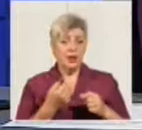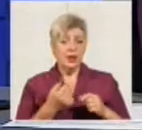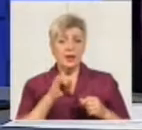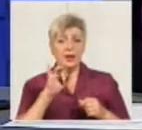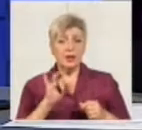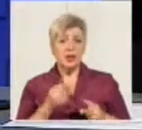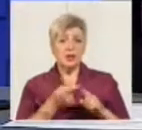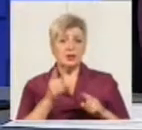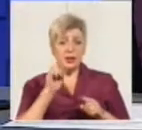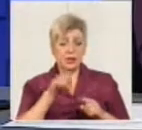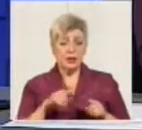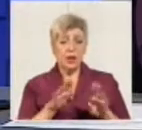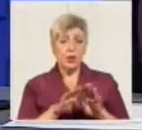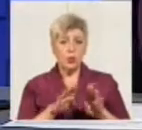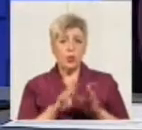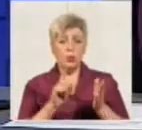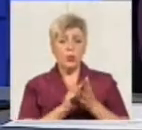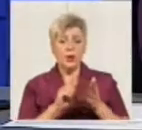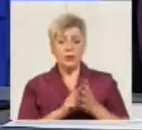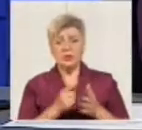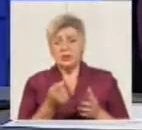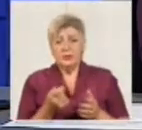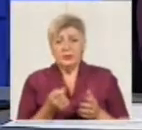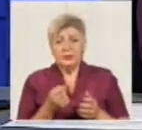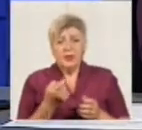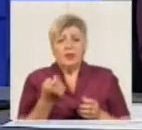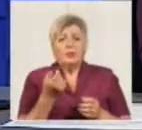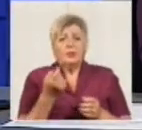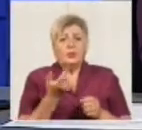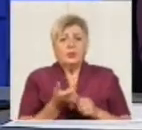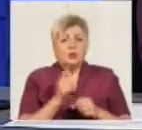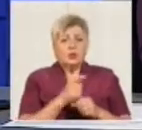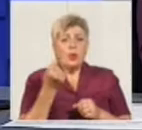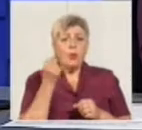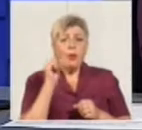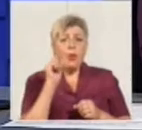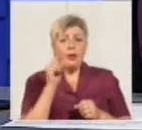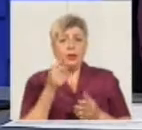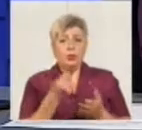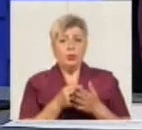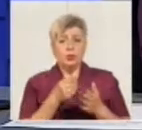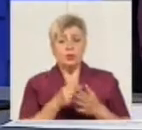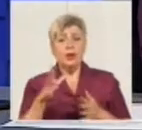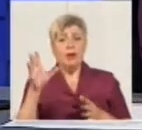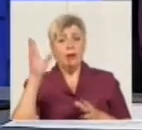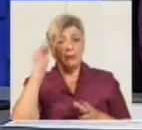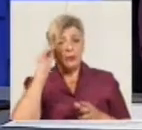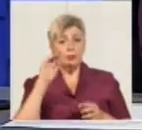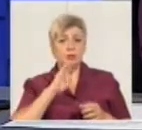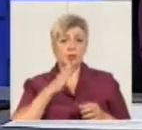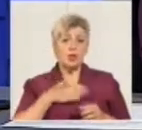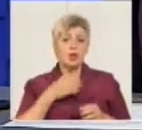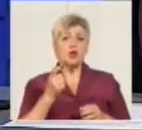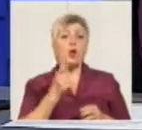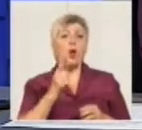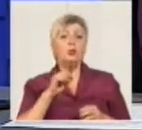отримують, військова пенсія, це дуже-дуже малі кошти. Тим паче, враховуючи наші комунальні послуги,